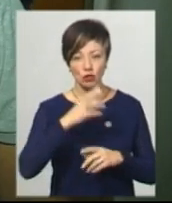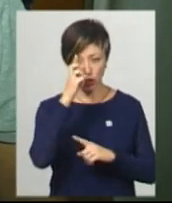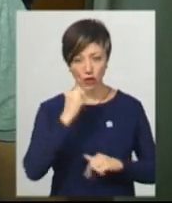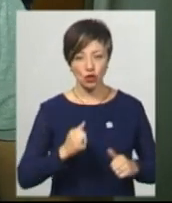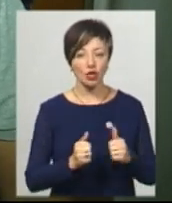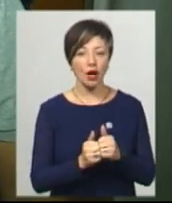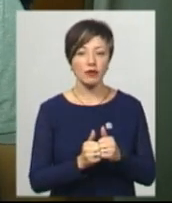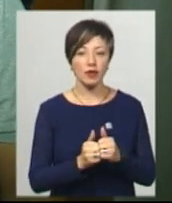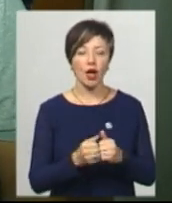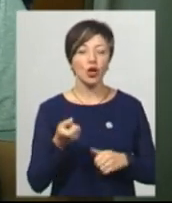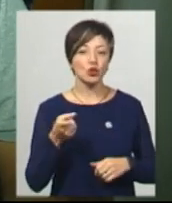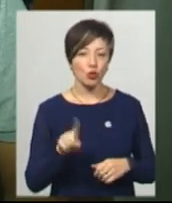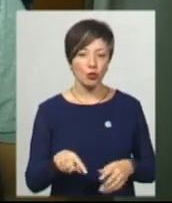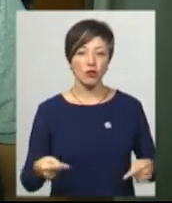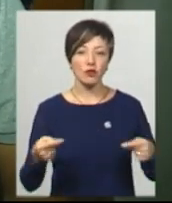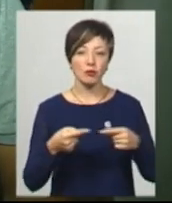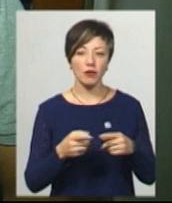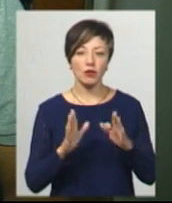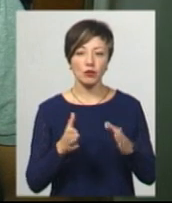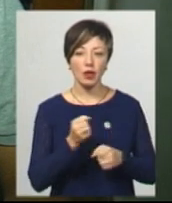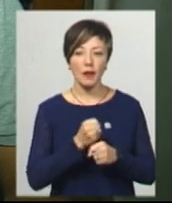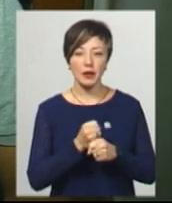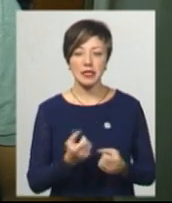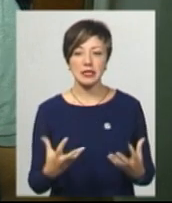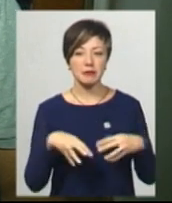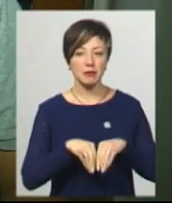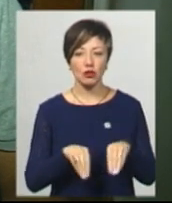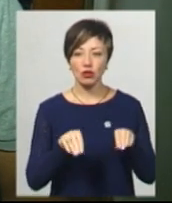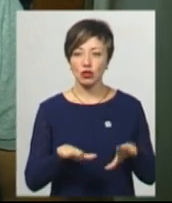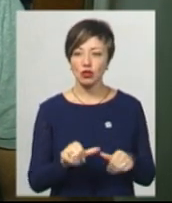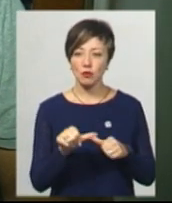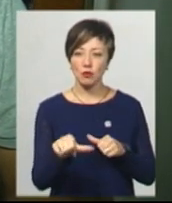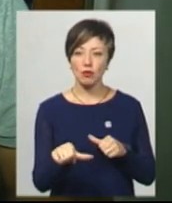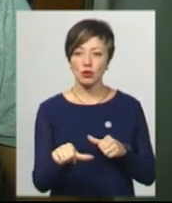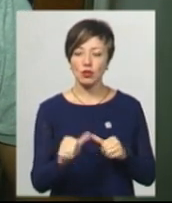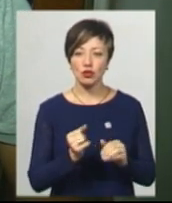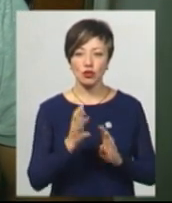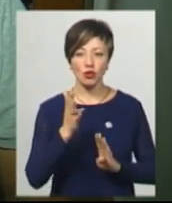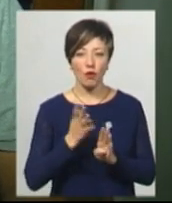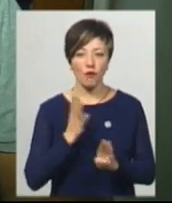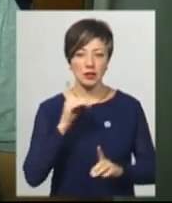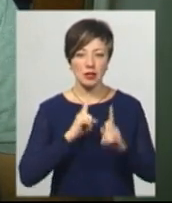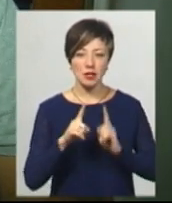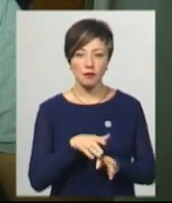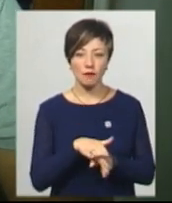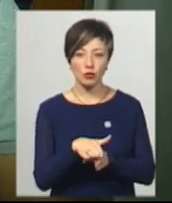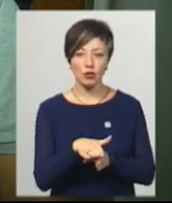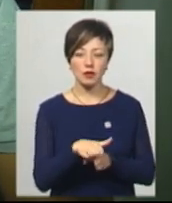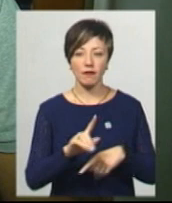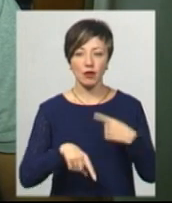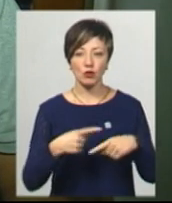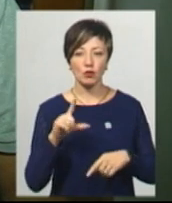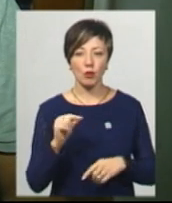держави. Тому, відповідно, буде напрацьоване спільне рішення і позачергова сесія, яка відбудеться